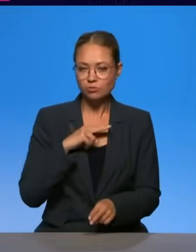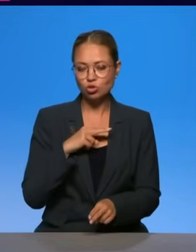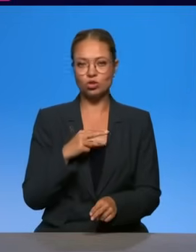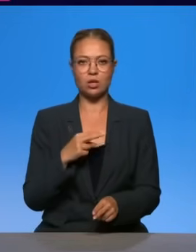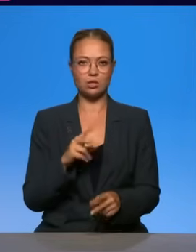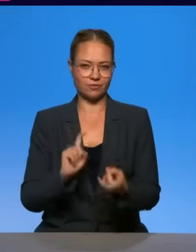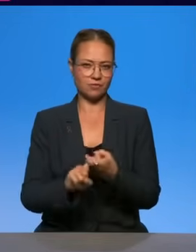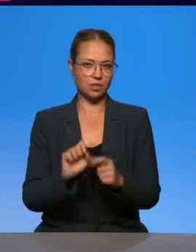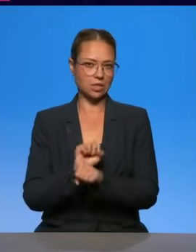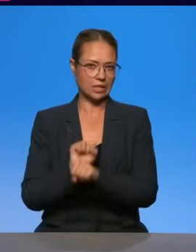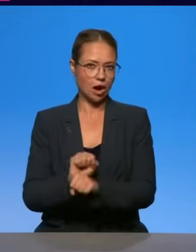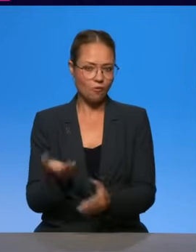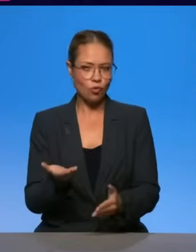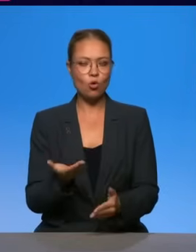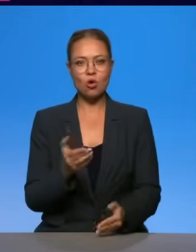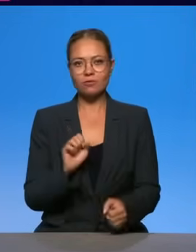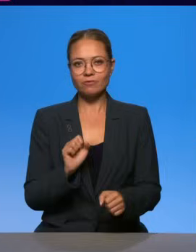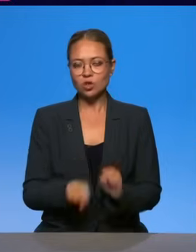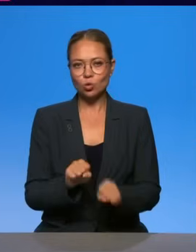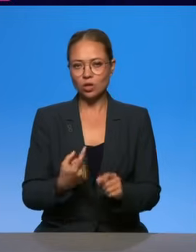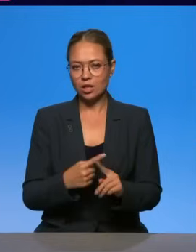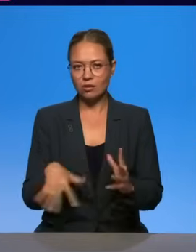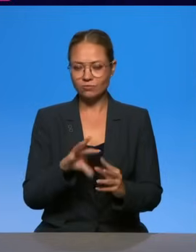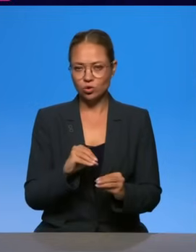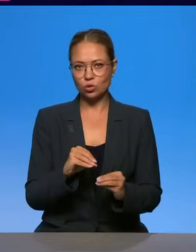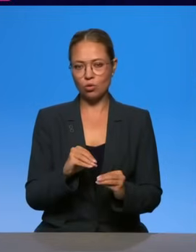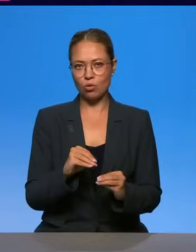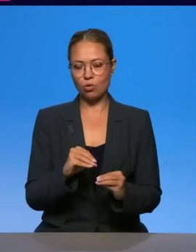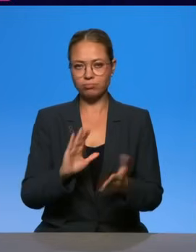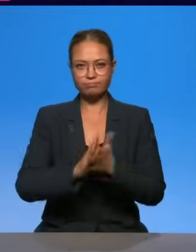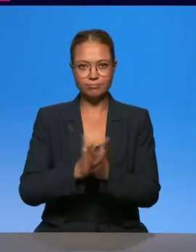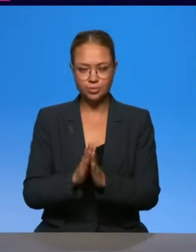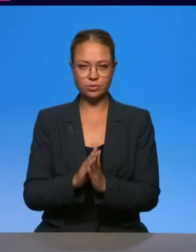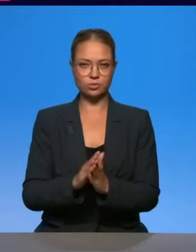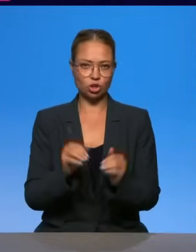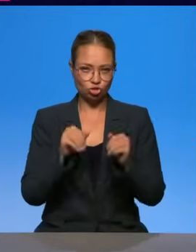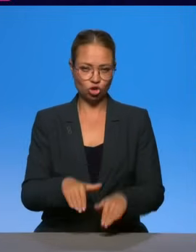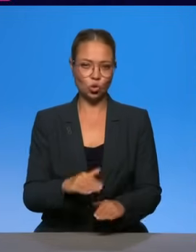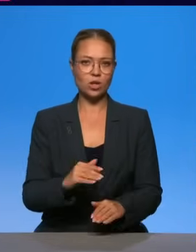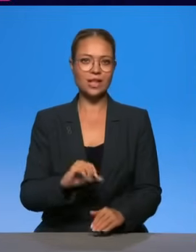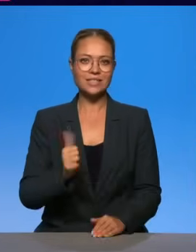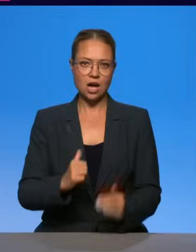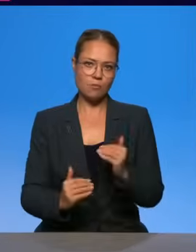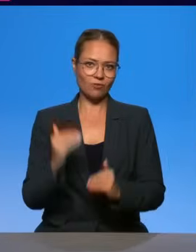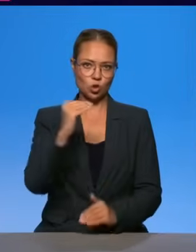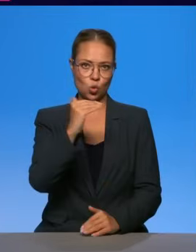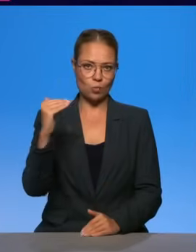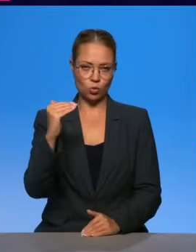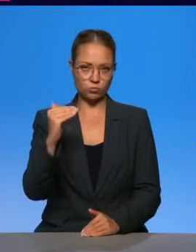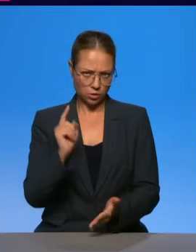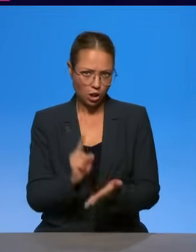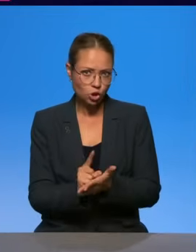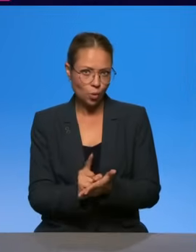это санкционировано, да, на самом высоком уровне? Должно было бы быть,